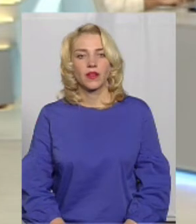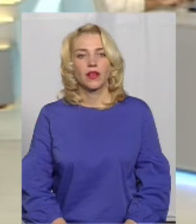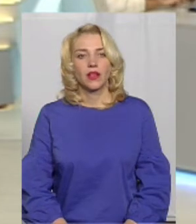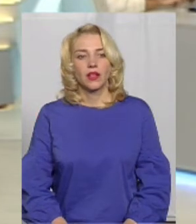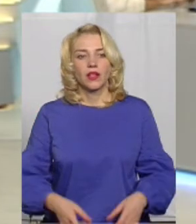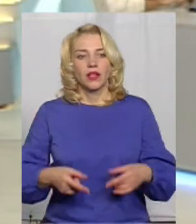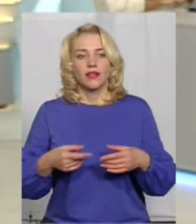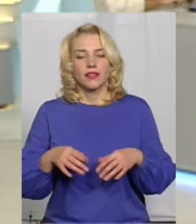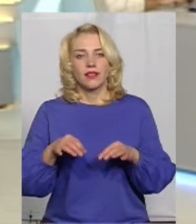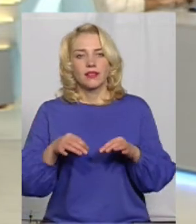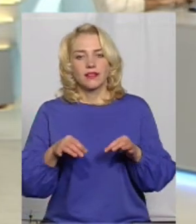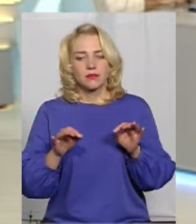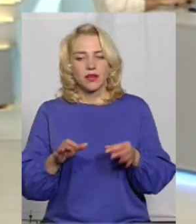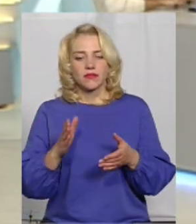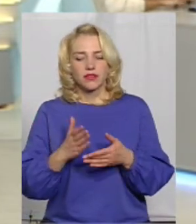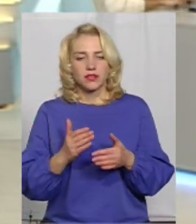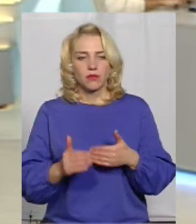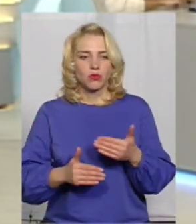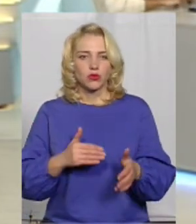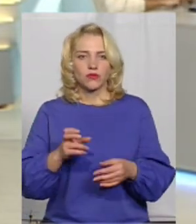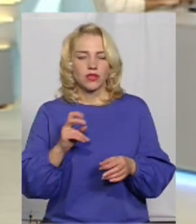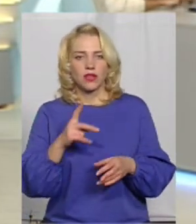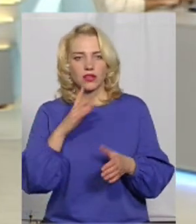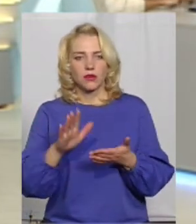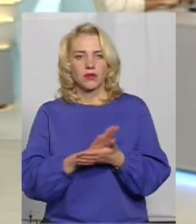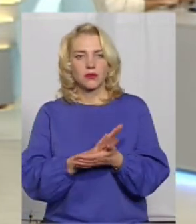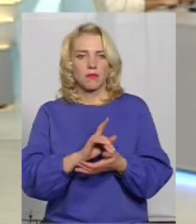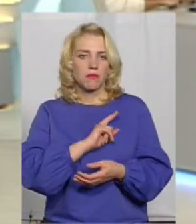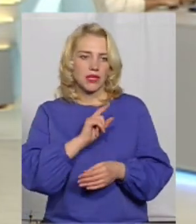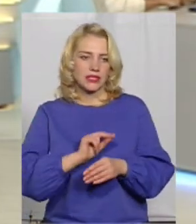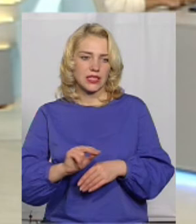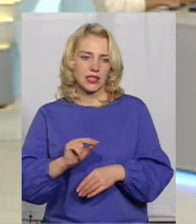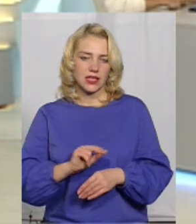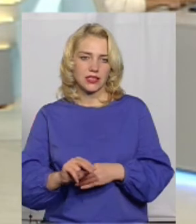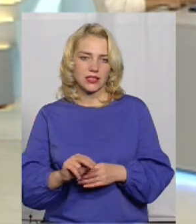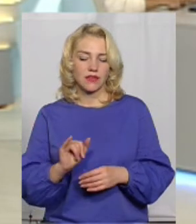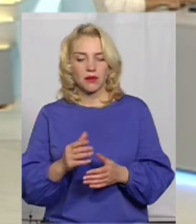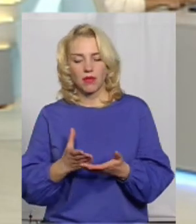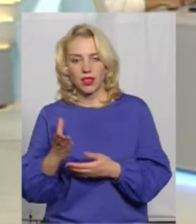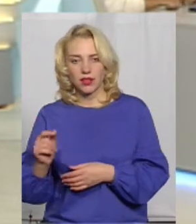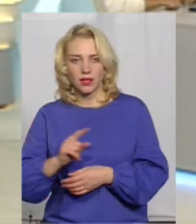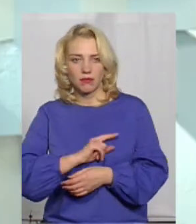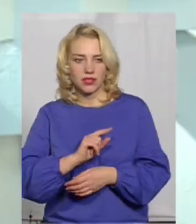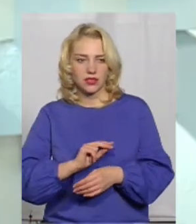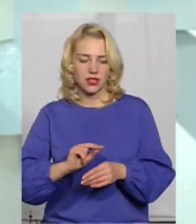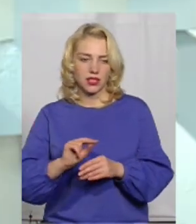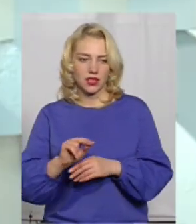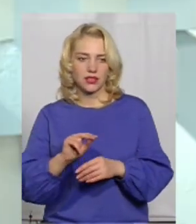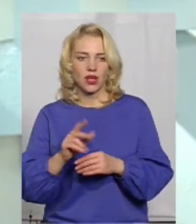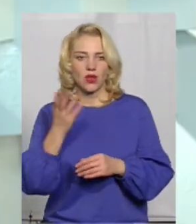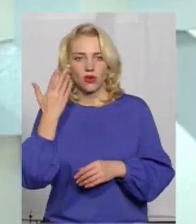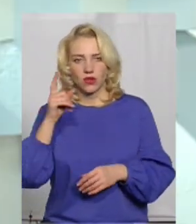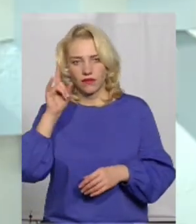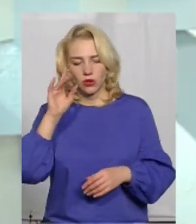просування є ще також зараз в вигляді безкоштовних майстер-класів, так і платних майстер-класів, коли також якийсь